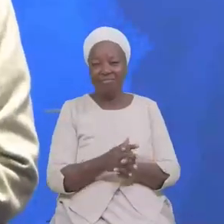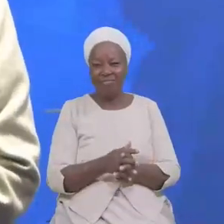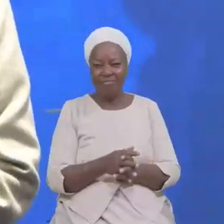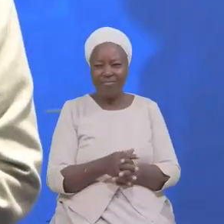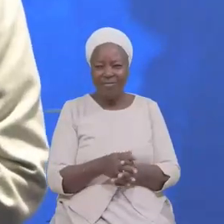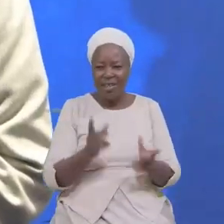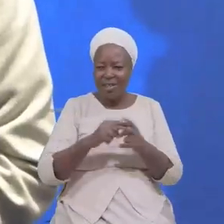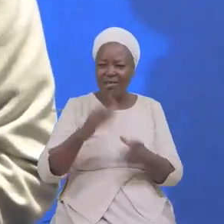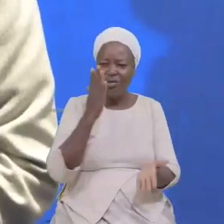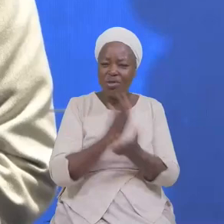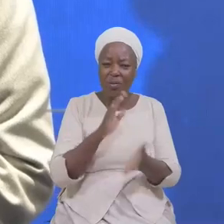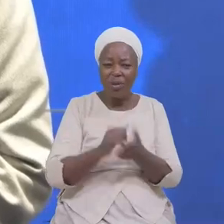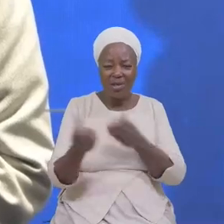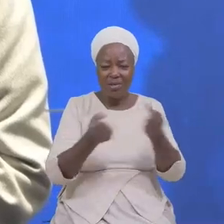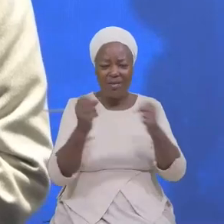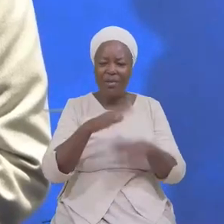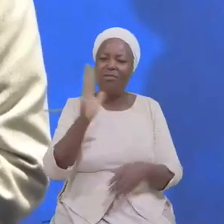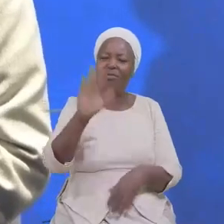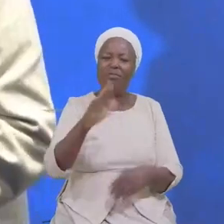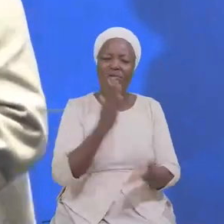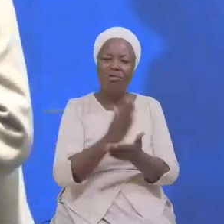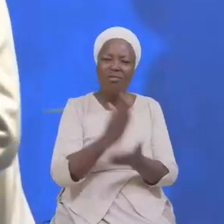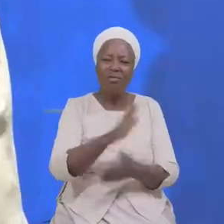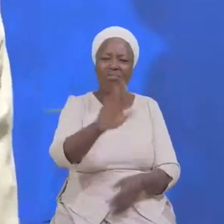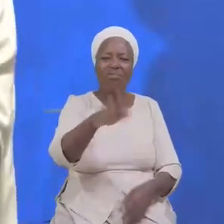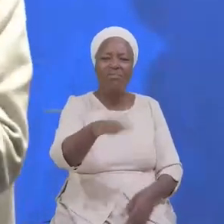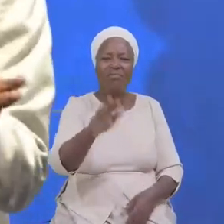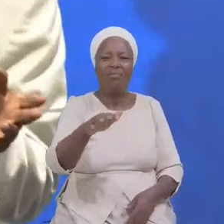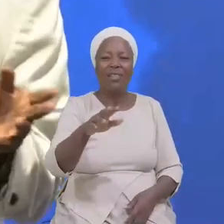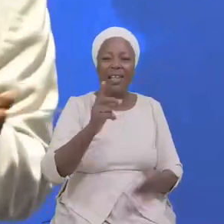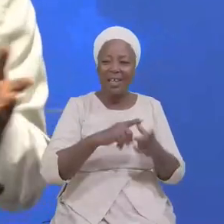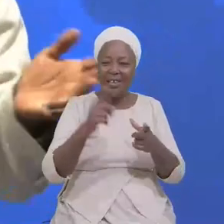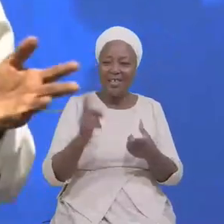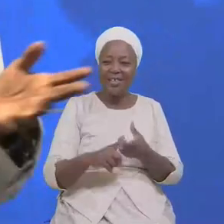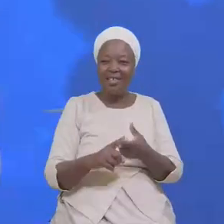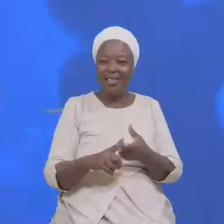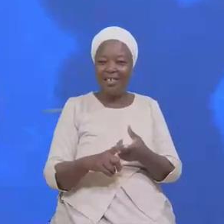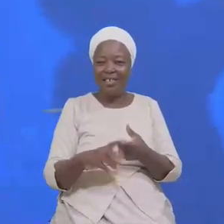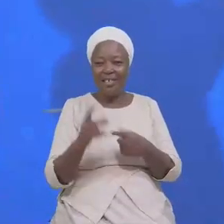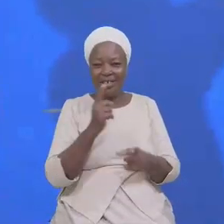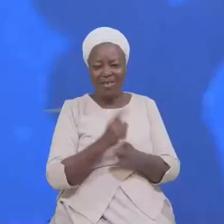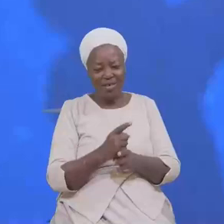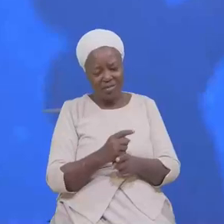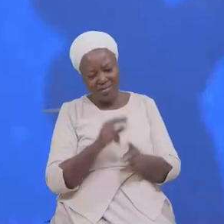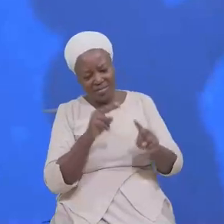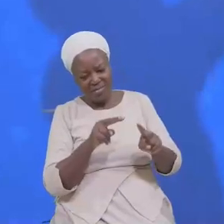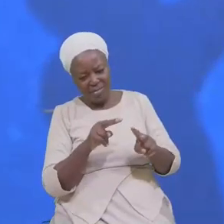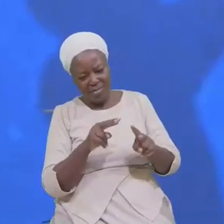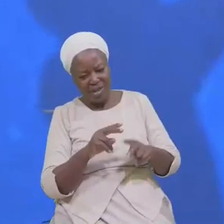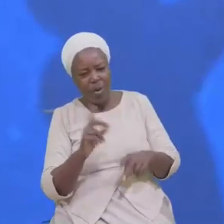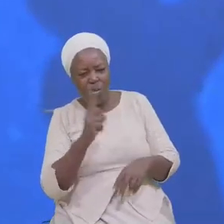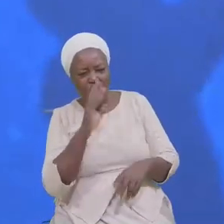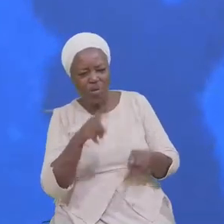Tu fais la main au chauffeur. Il te regarde, te dit, tu vas